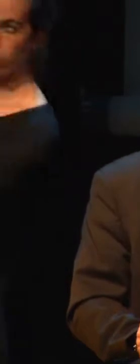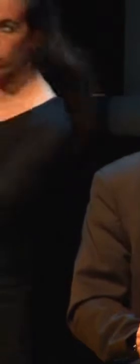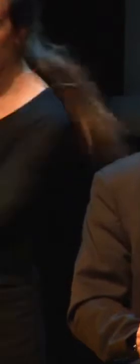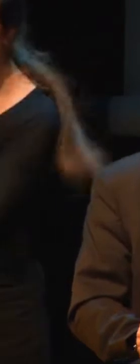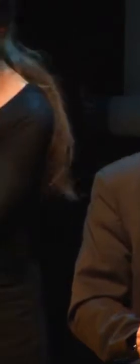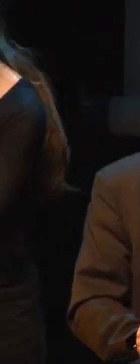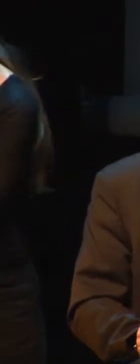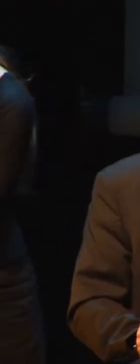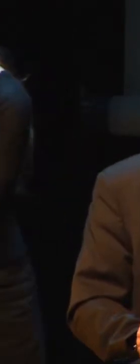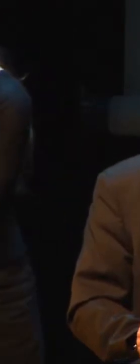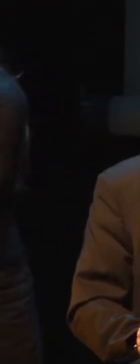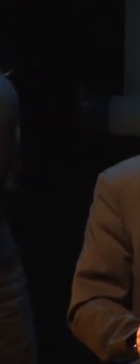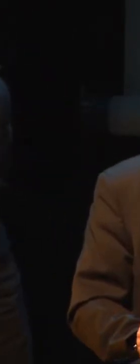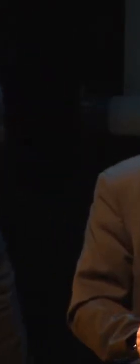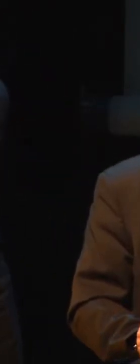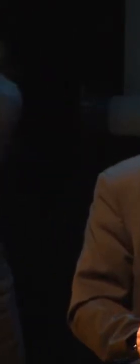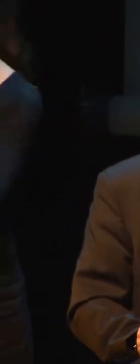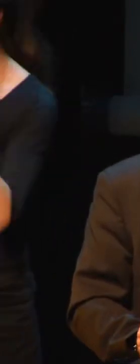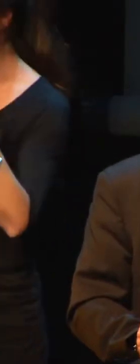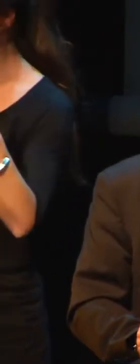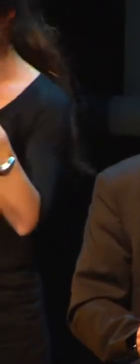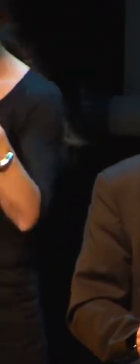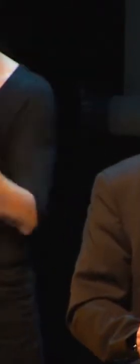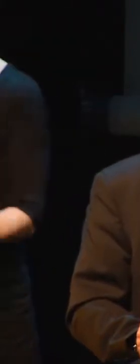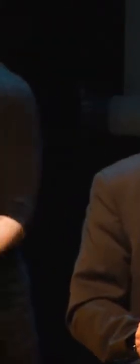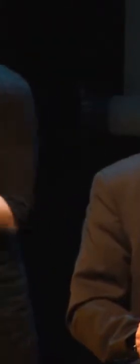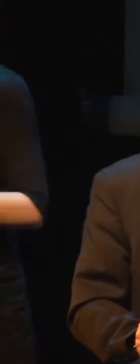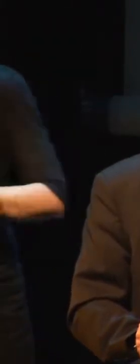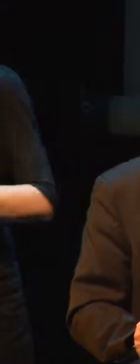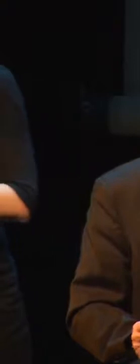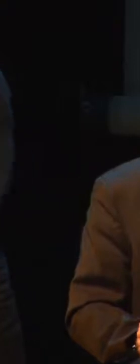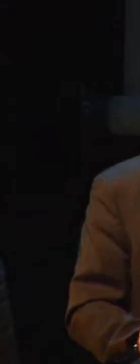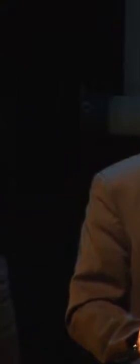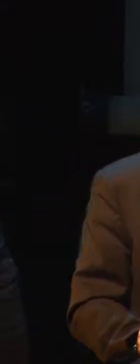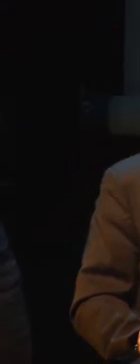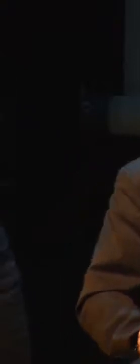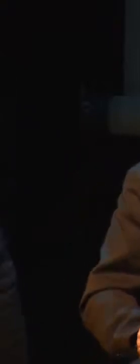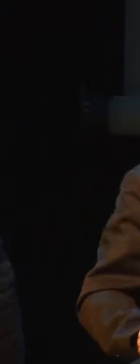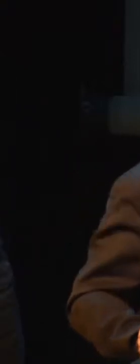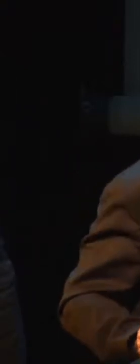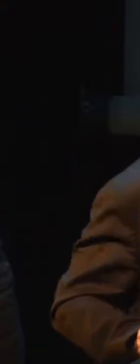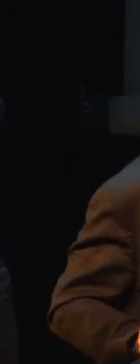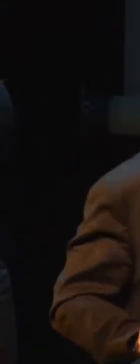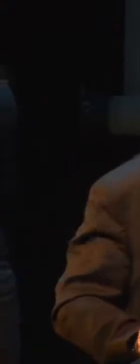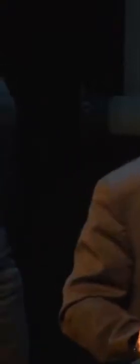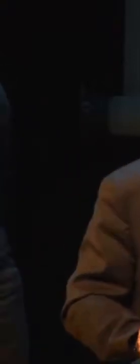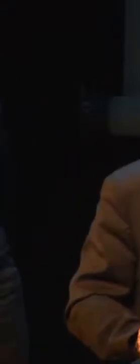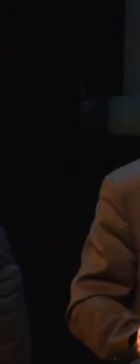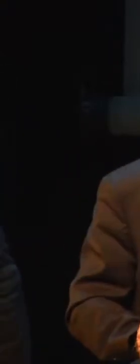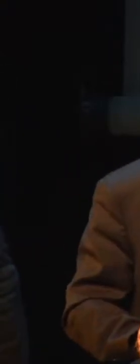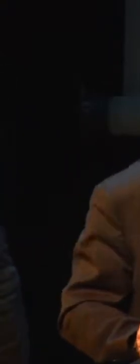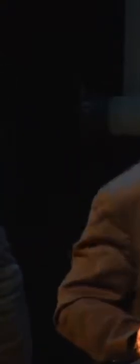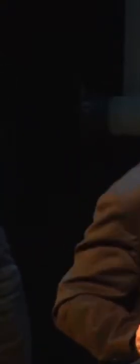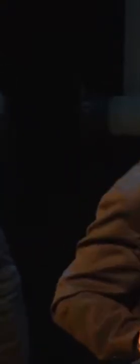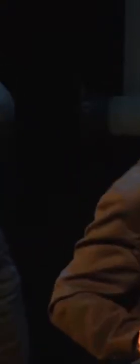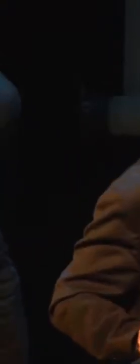forcément réaliser que c'est son propre cerveau qui l'a envoyé. Donc il va dire « Ah, il y a quelqu'un qui parle dans ma tête, etc. » Voilà. Alors je ne dis pas que c'est le cas de tout le monde,